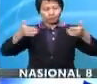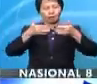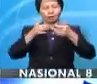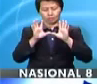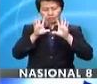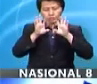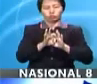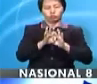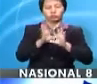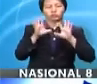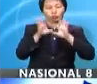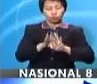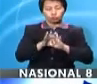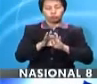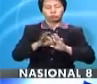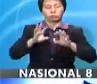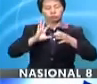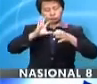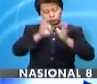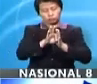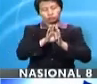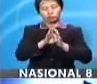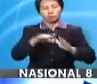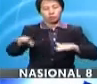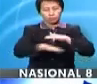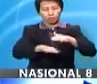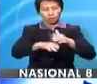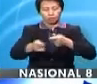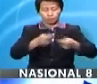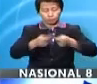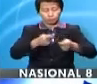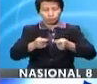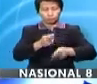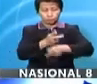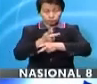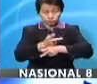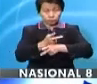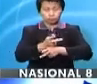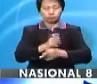bawah kawalan pihak penyelenggaraan. Kan? Jadi